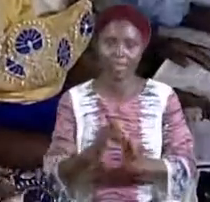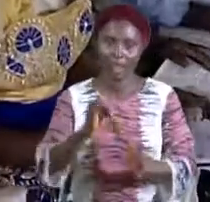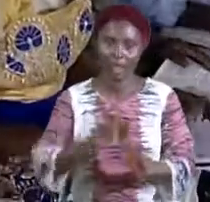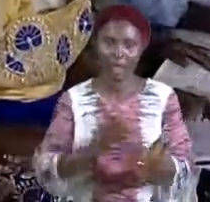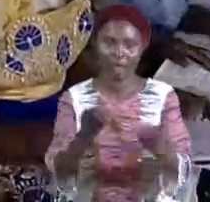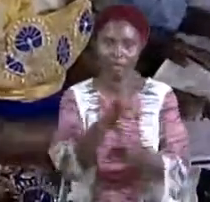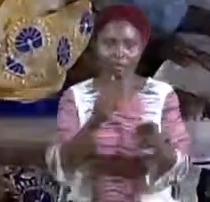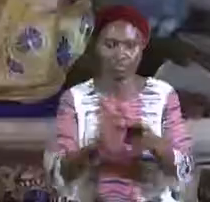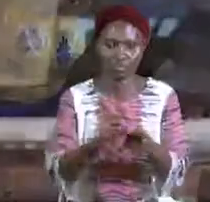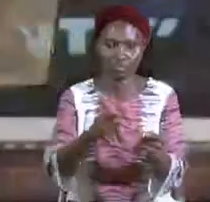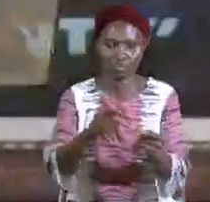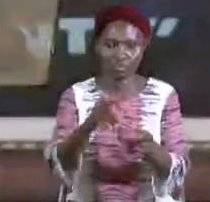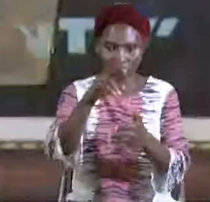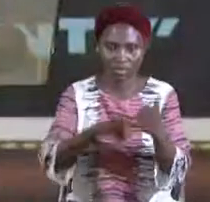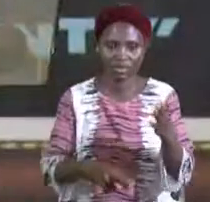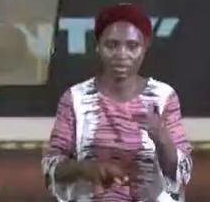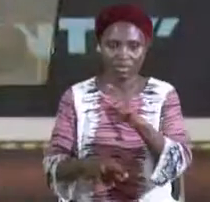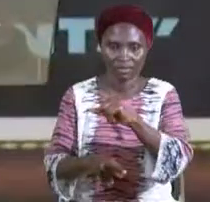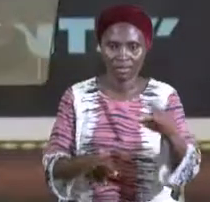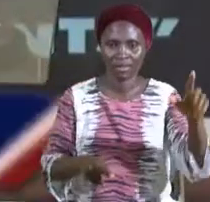voyez, verset 45.